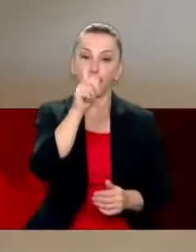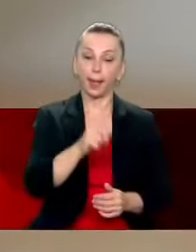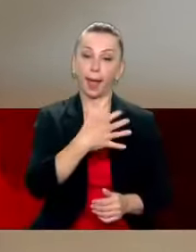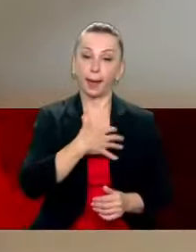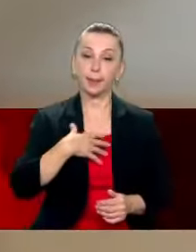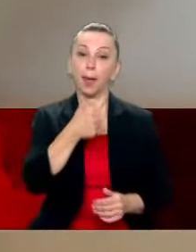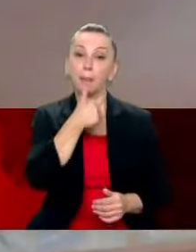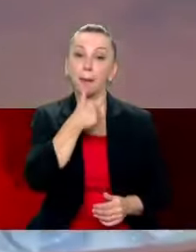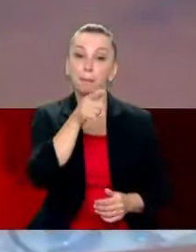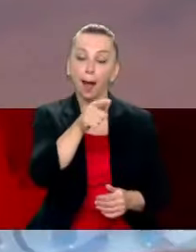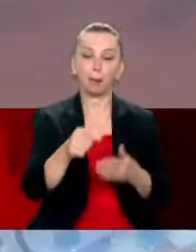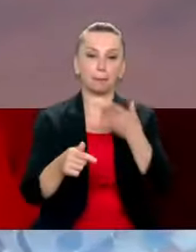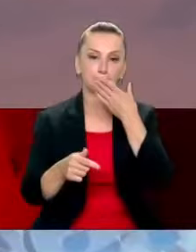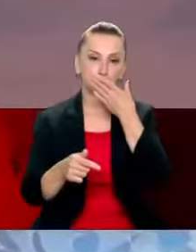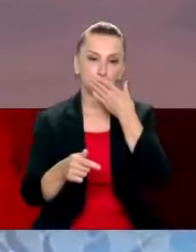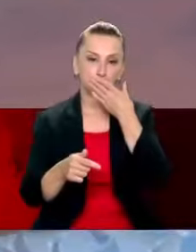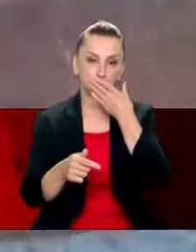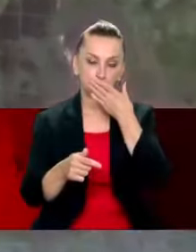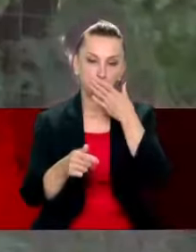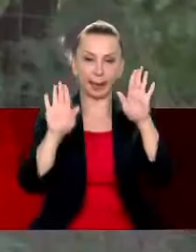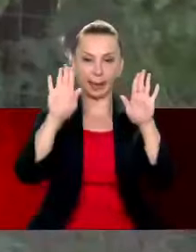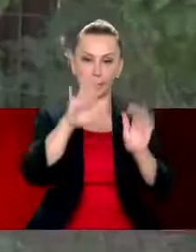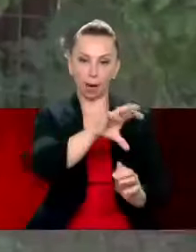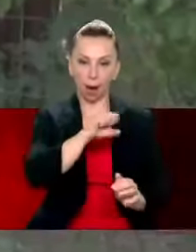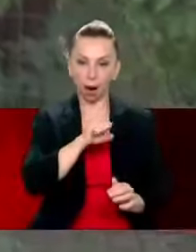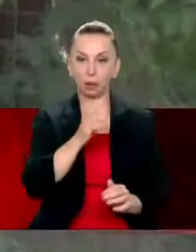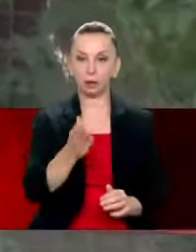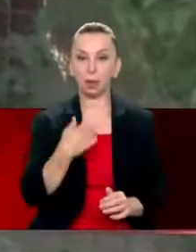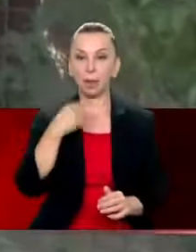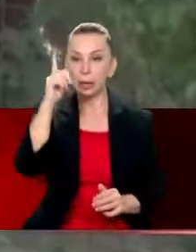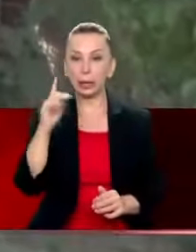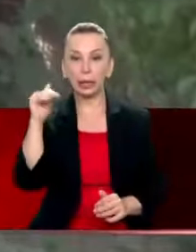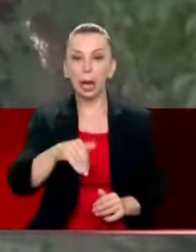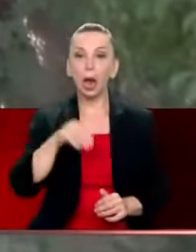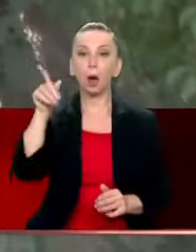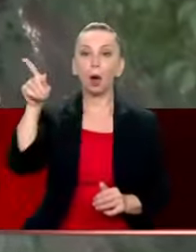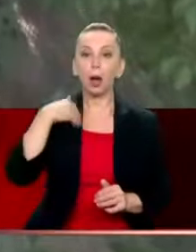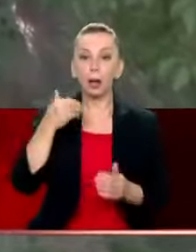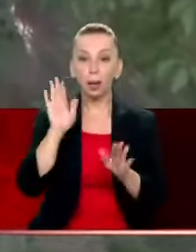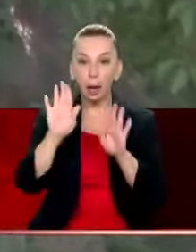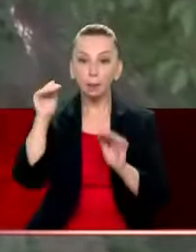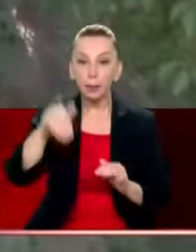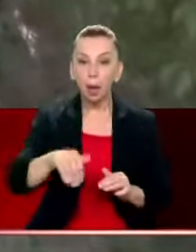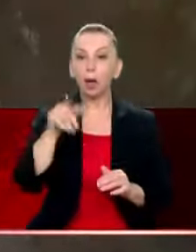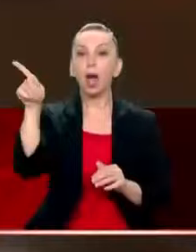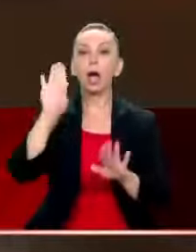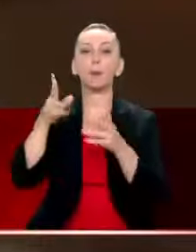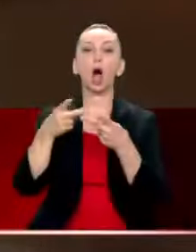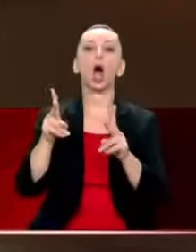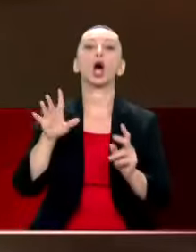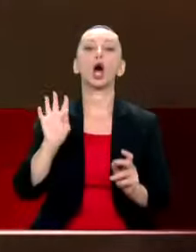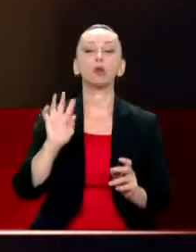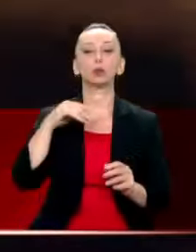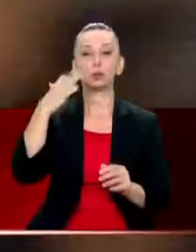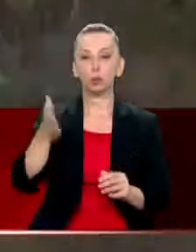anne ve babasını rehin aldı. Ardından eve abisi geldi. Ben ilk geldiğimde kapıları açmadı. Elinde bıçakla tehditler savurdu. Sonra onu